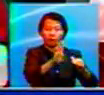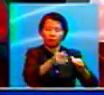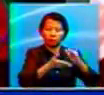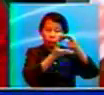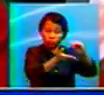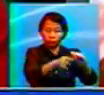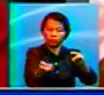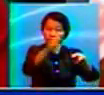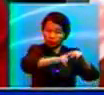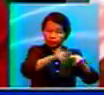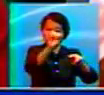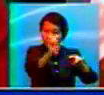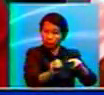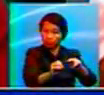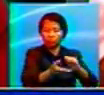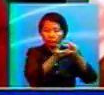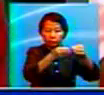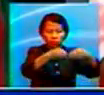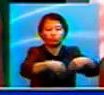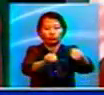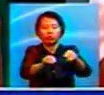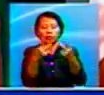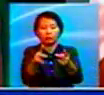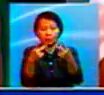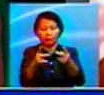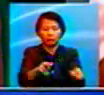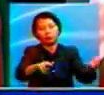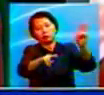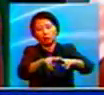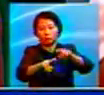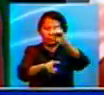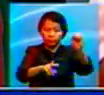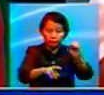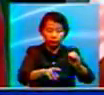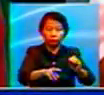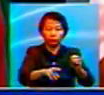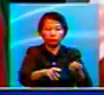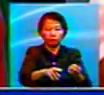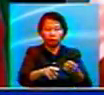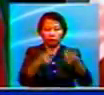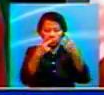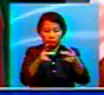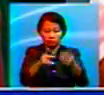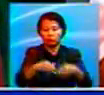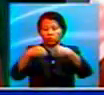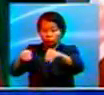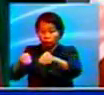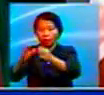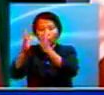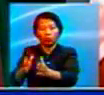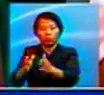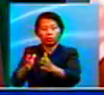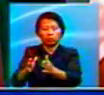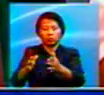tertentu. Pemborong jual kepada peruncit, tambah peratusan tertentu. Peruncit jual pada kita ni,